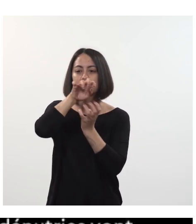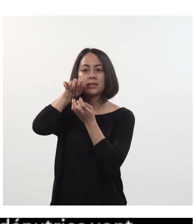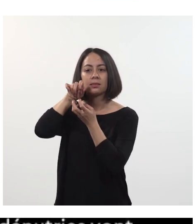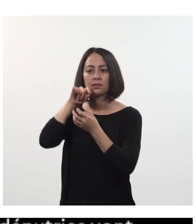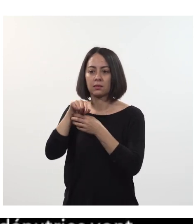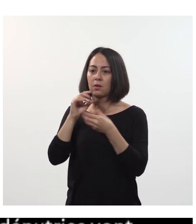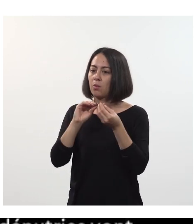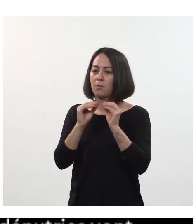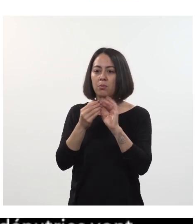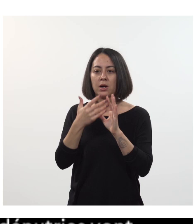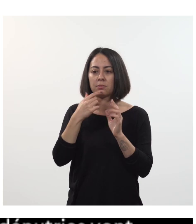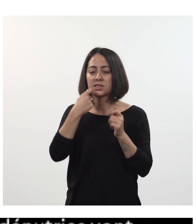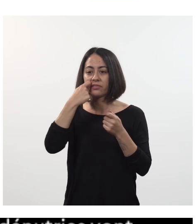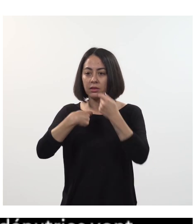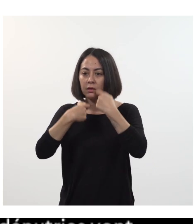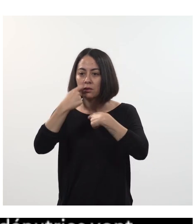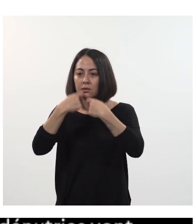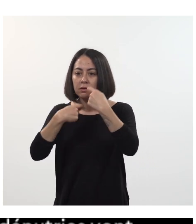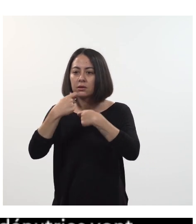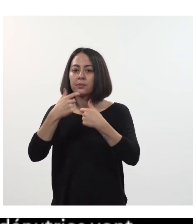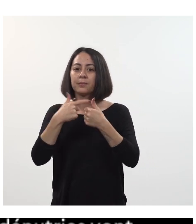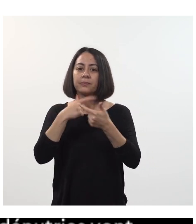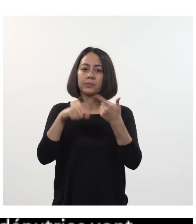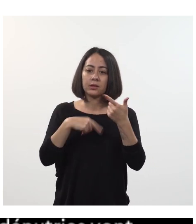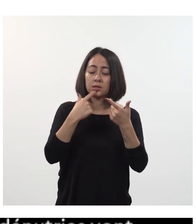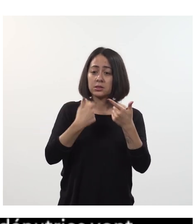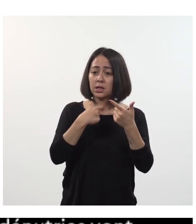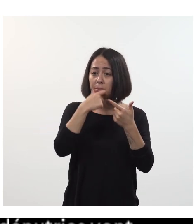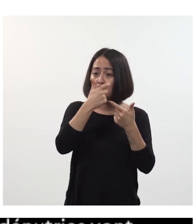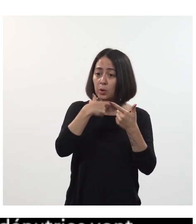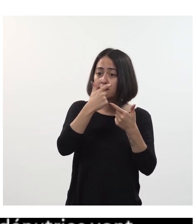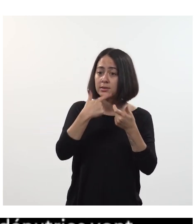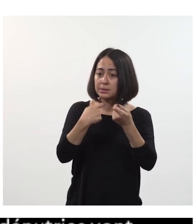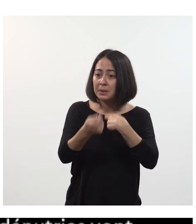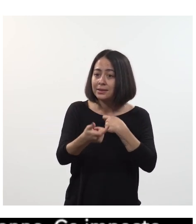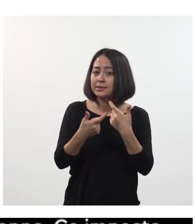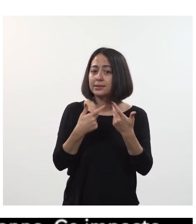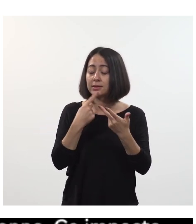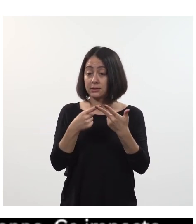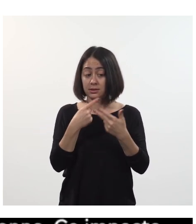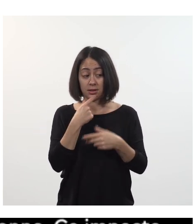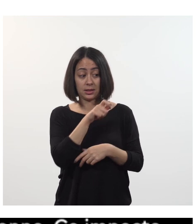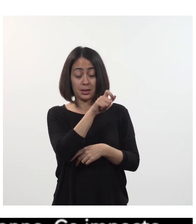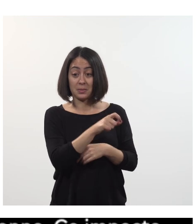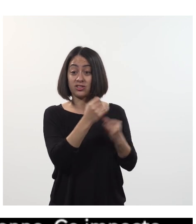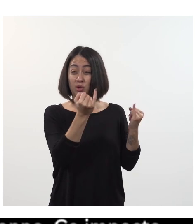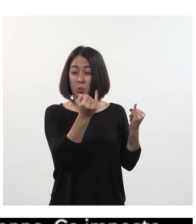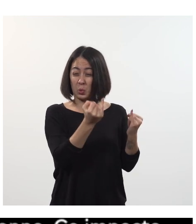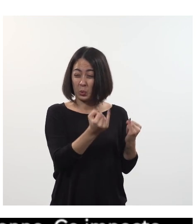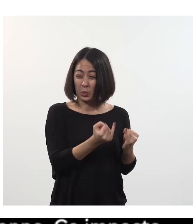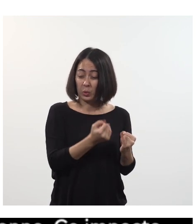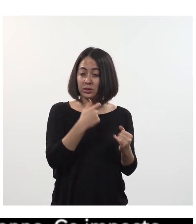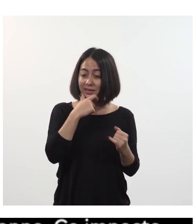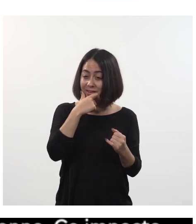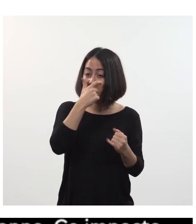dentaires, l'hygiène précaire, les gencives irritées, les prothèses dentaires qui sont mal adaptées et qui seront de plus en plus mal adaptées que la personne va perdre du poids, hein, qui vont l'irriter,